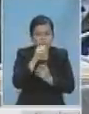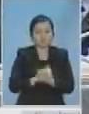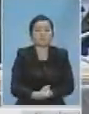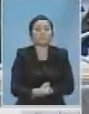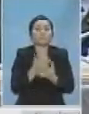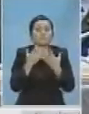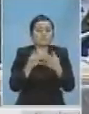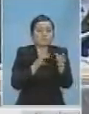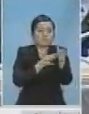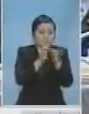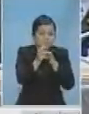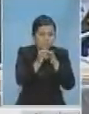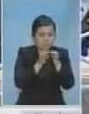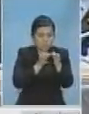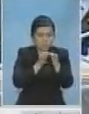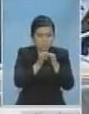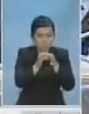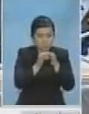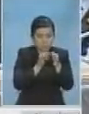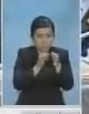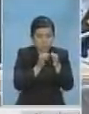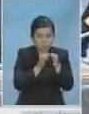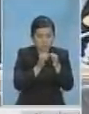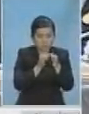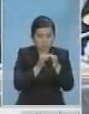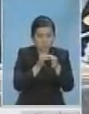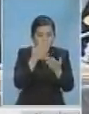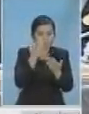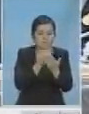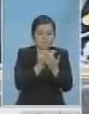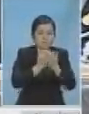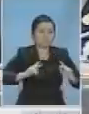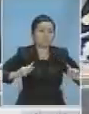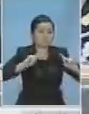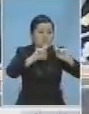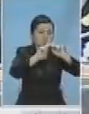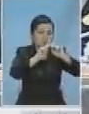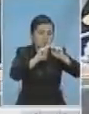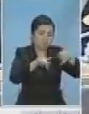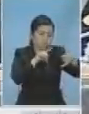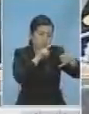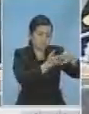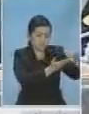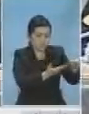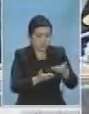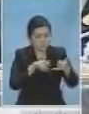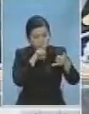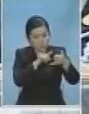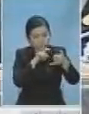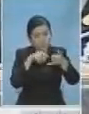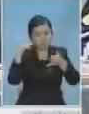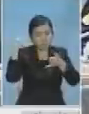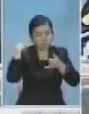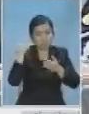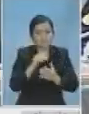การชี้แจงของเจ้าหน้าที่จากกระทรวงการคลังนะครับคือผู้อำนวยการสำนักงานเศรษฐกิจการคลังนะ